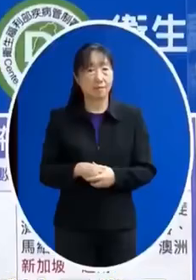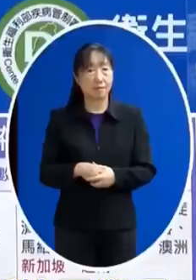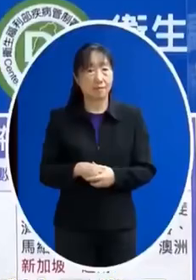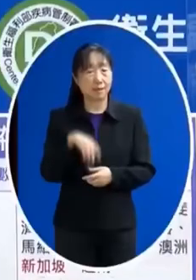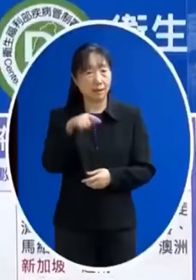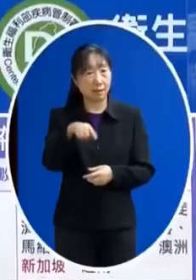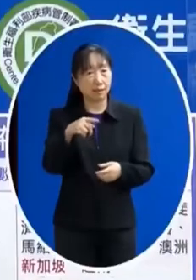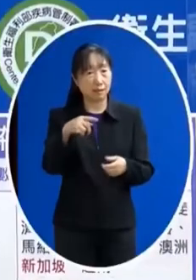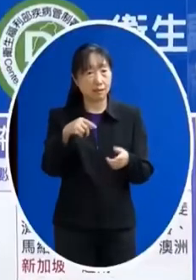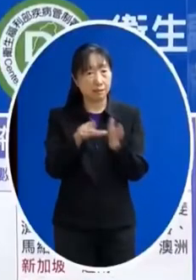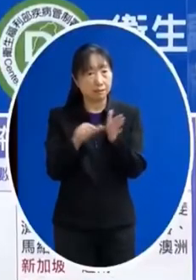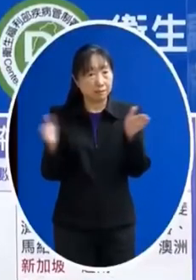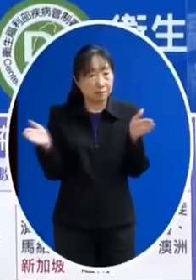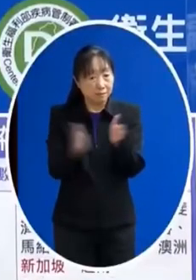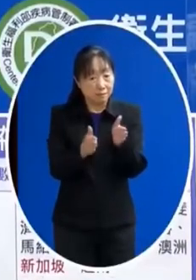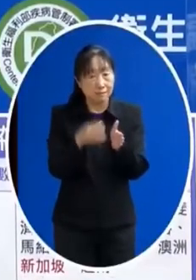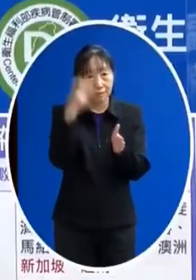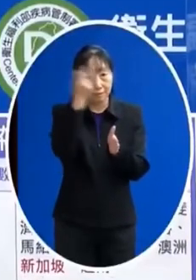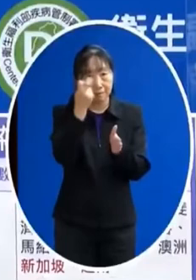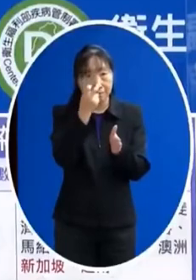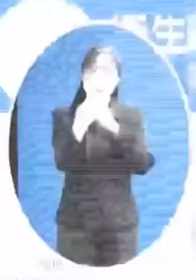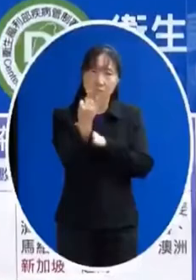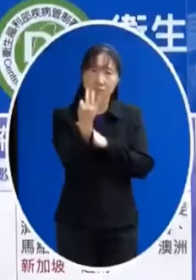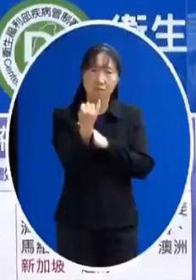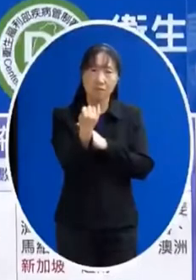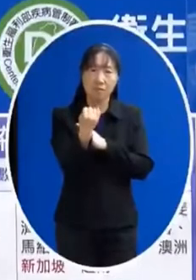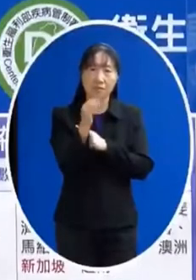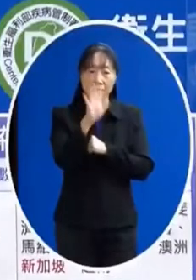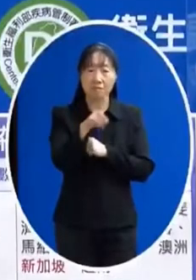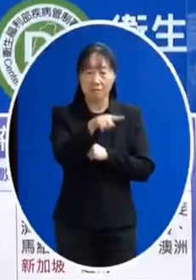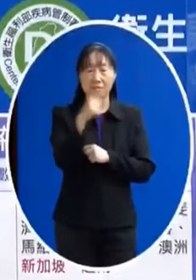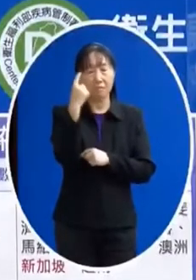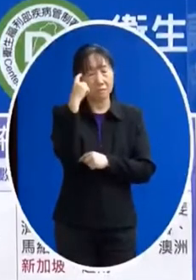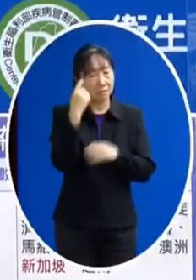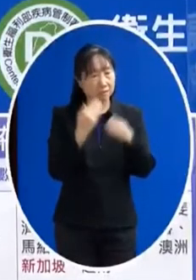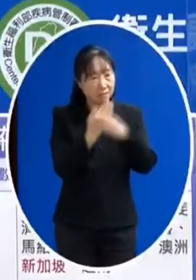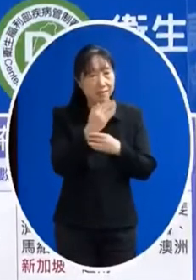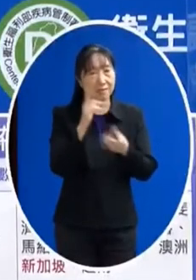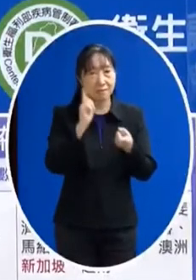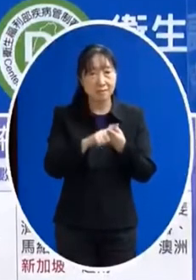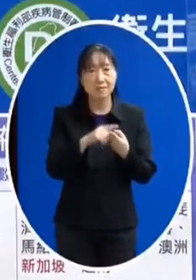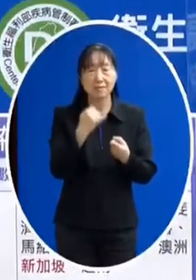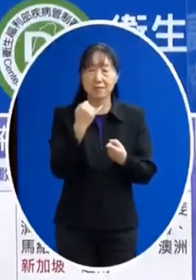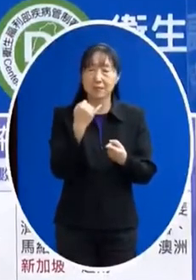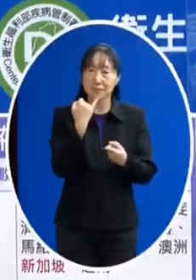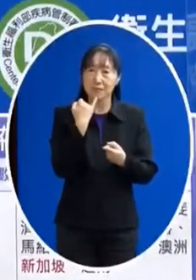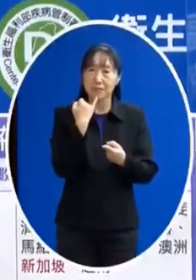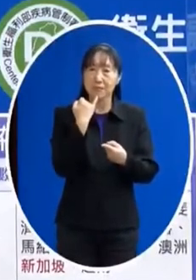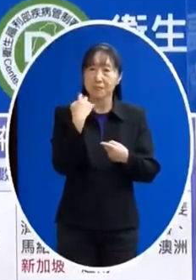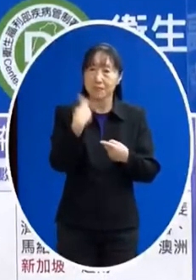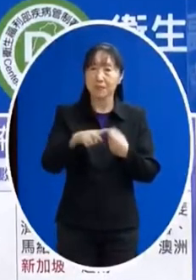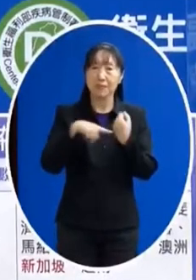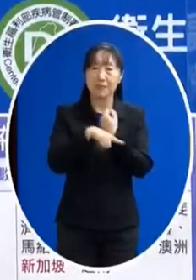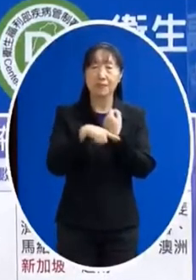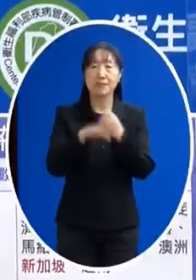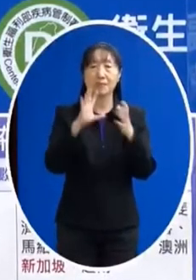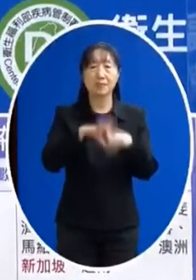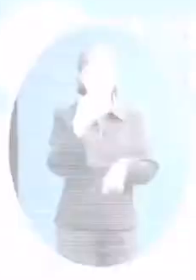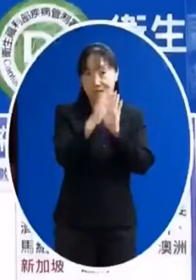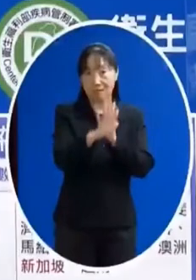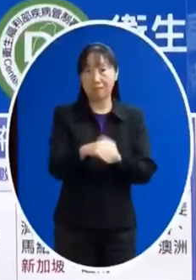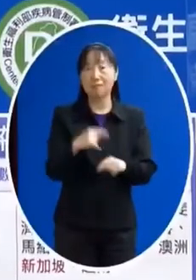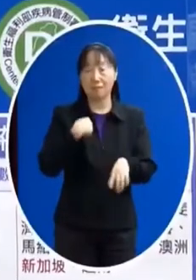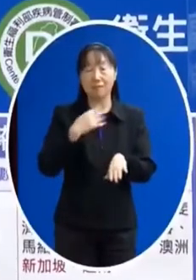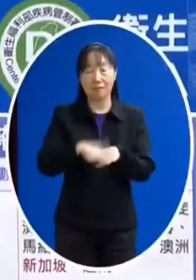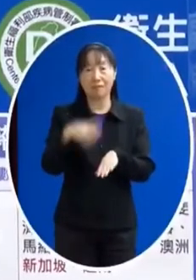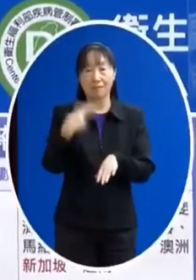限？ 缩短的检疫时间是针对商务，不是不可行。然后，因为确实澳门是非常的相对低风